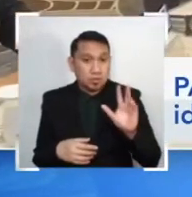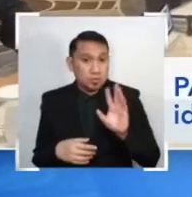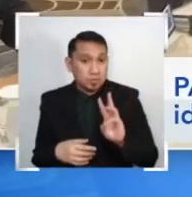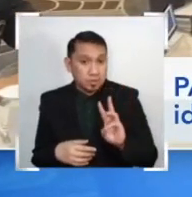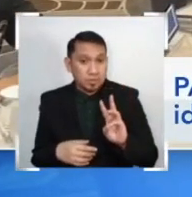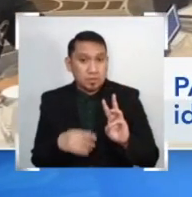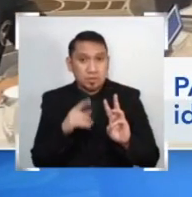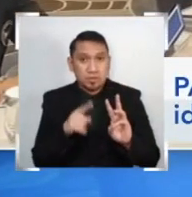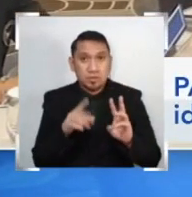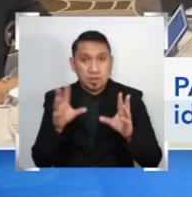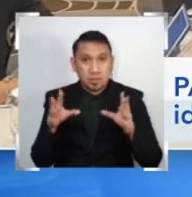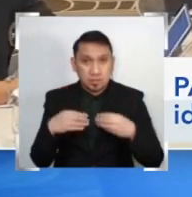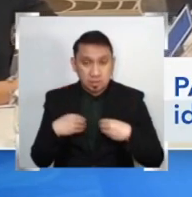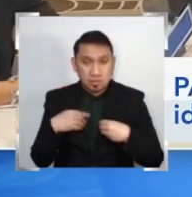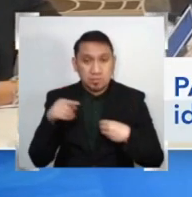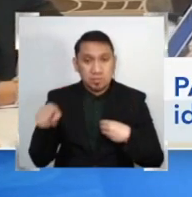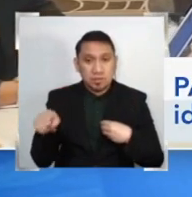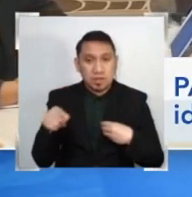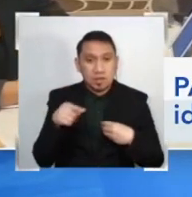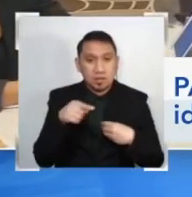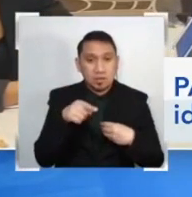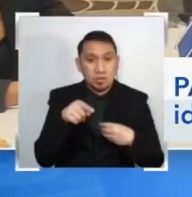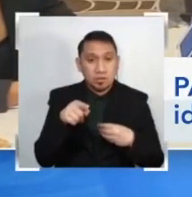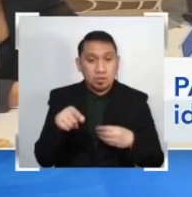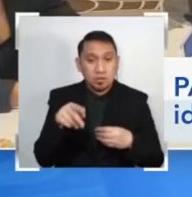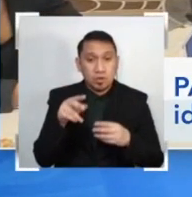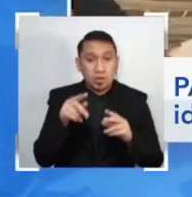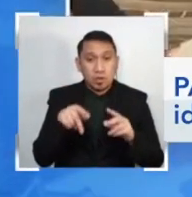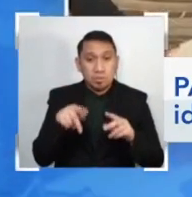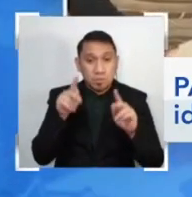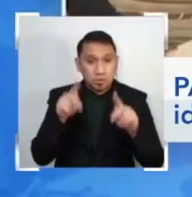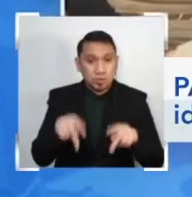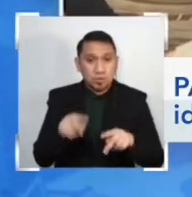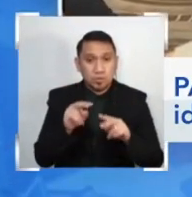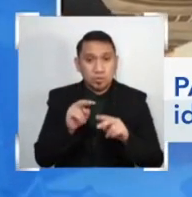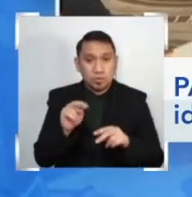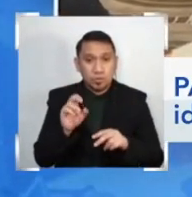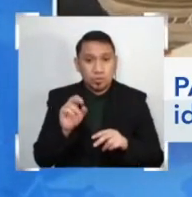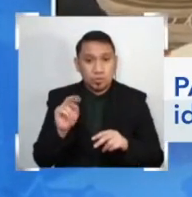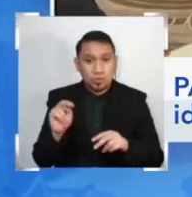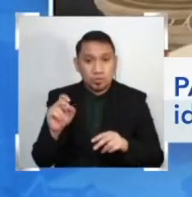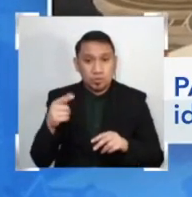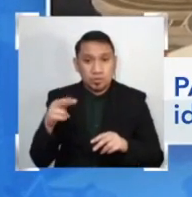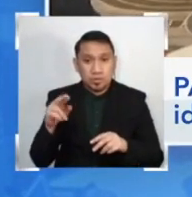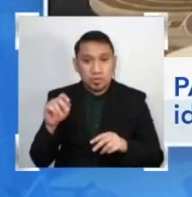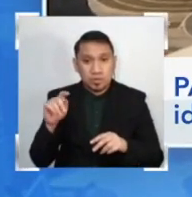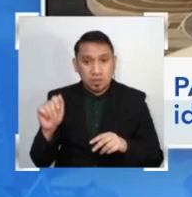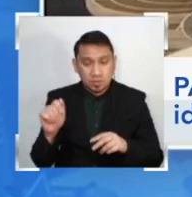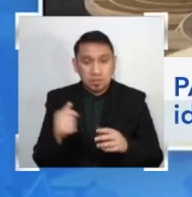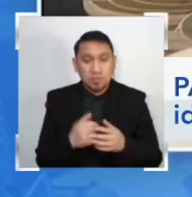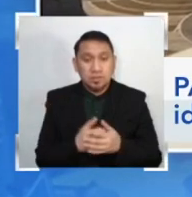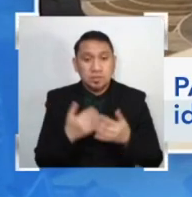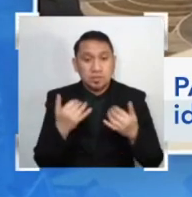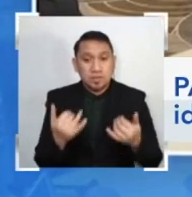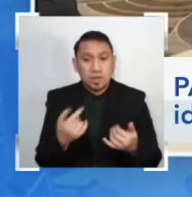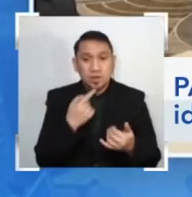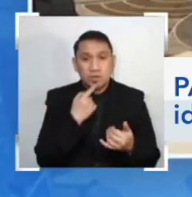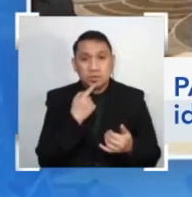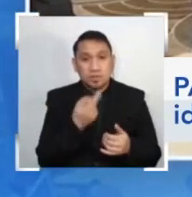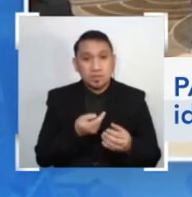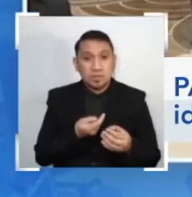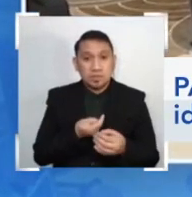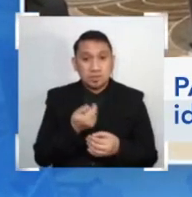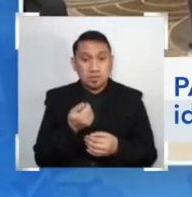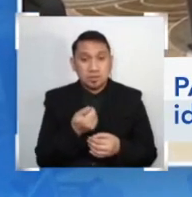resolusyong nagdedeklara kay Wico na persona non grata. Nilinaw ni POC President Bumble Tolentino na hindi tinanggal si Wico